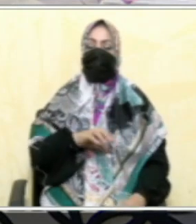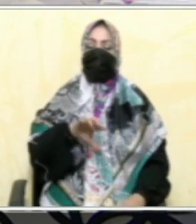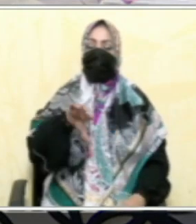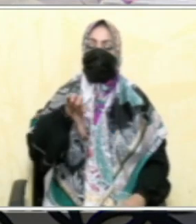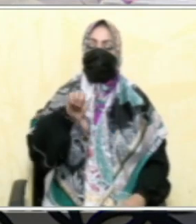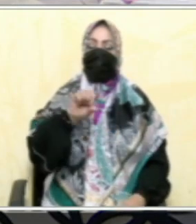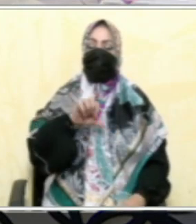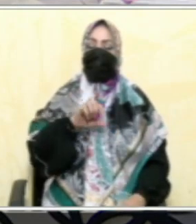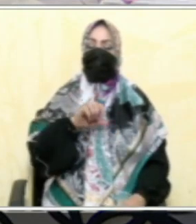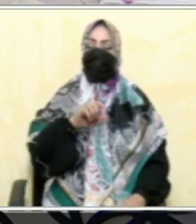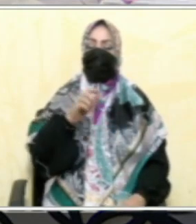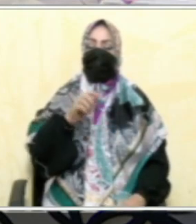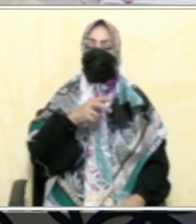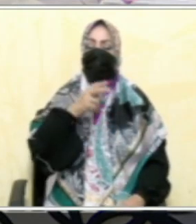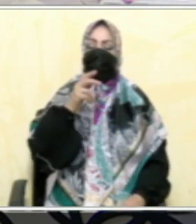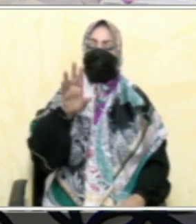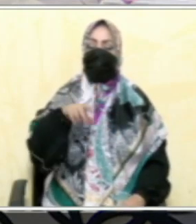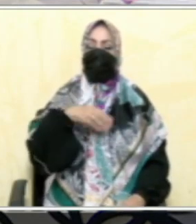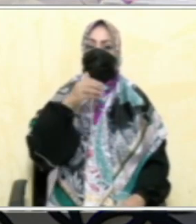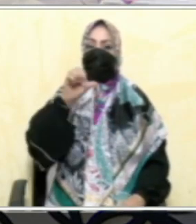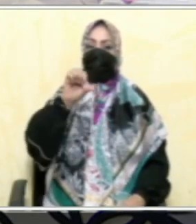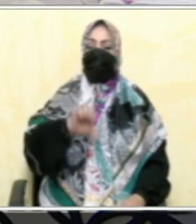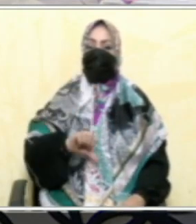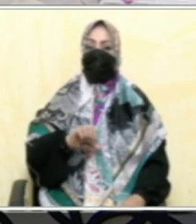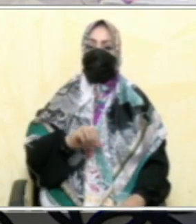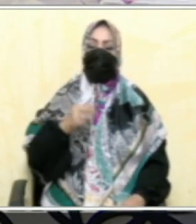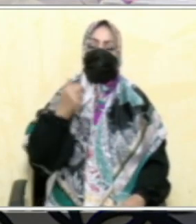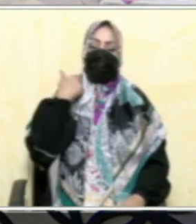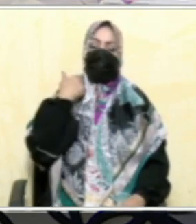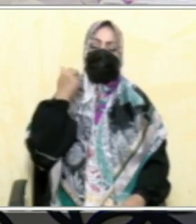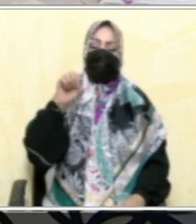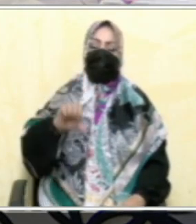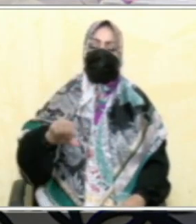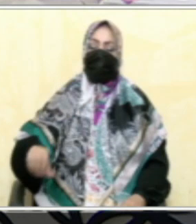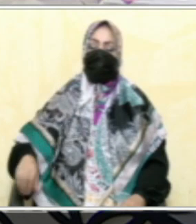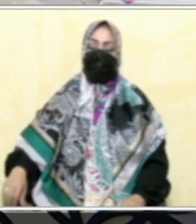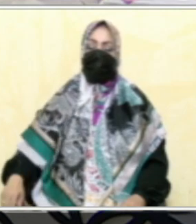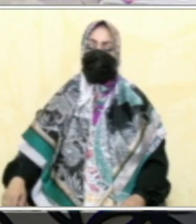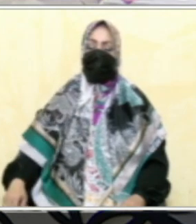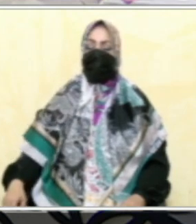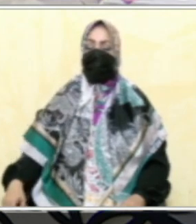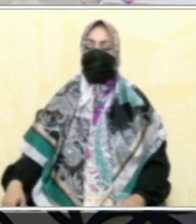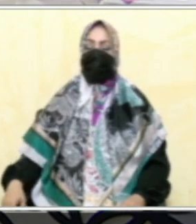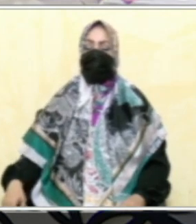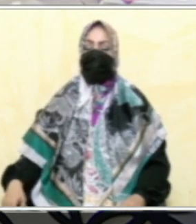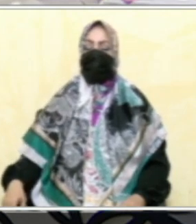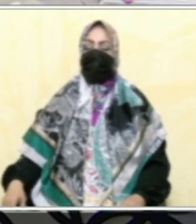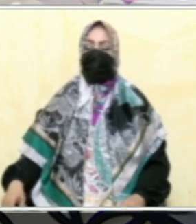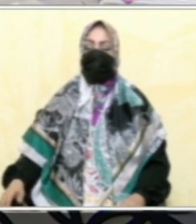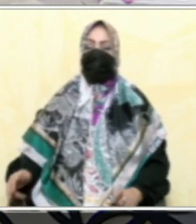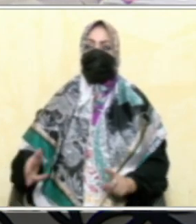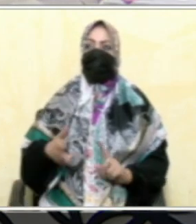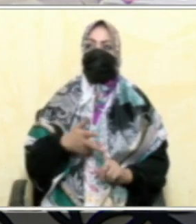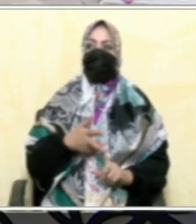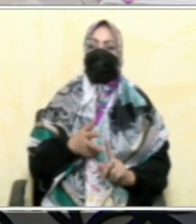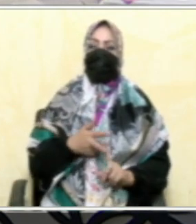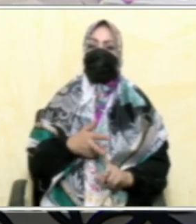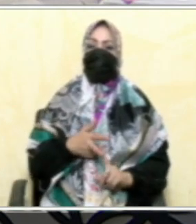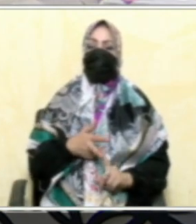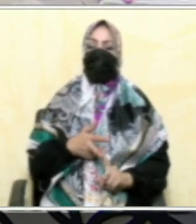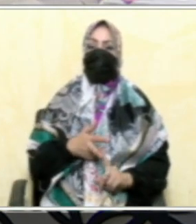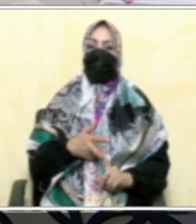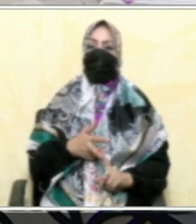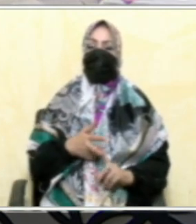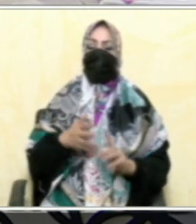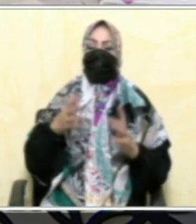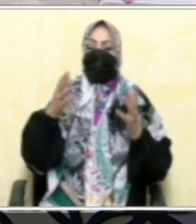النقطة الثالثة اللي هي العطاء الأبلات اللي كانوا مثلا اللي طلعوا على التقاعد الوقت بصفة عامة صراحة كانوا